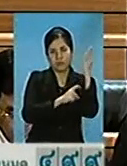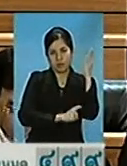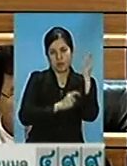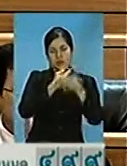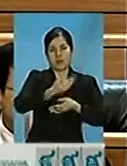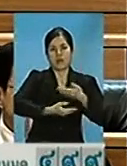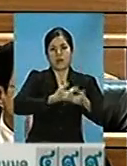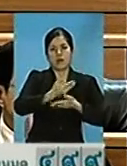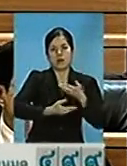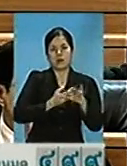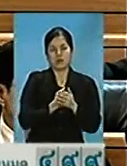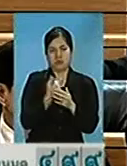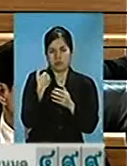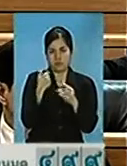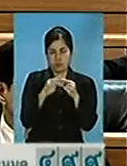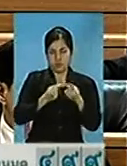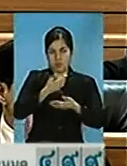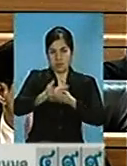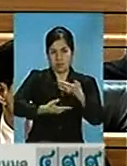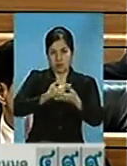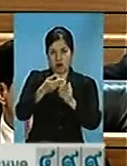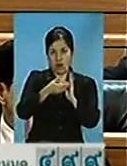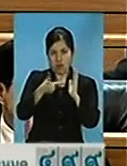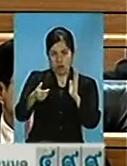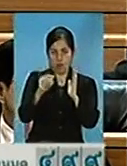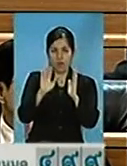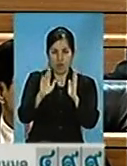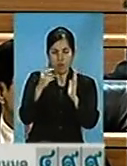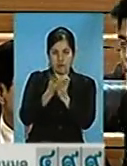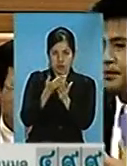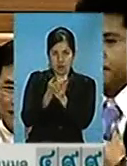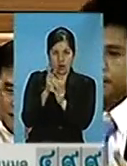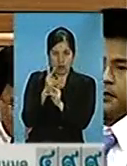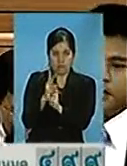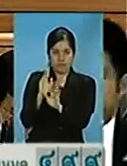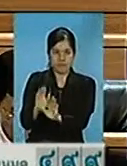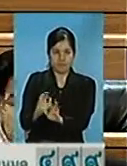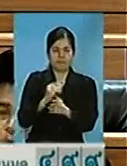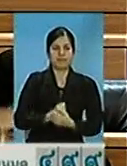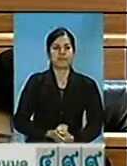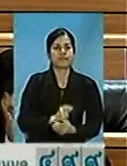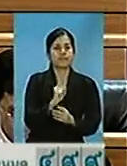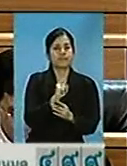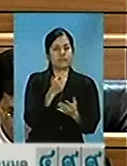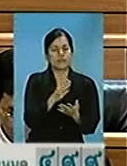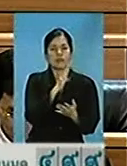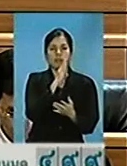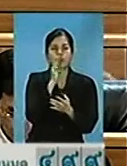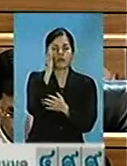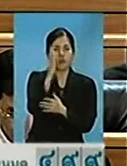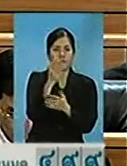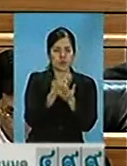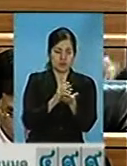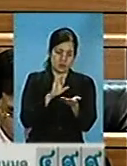100บาทนี่เขาเก็บไว้5บาทเพราะเป็นเงินของเกษตรกรจริงๆวันนี้เงินดังกล่าวเขาจะให้ใครบ้างล่ะครับ